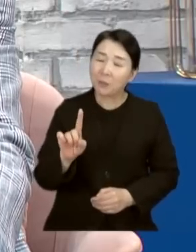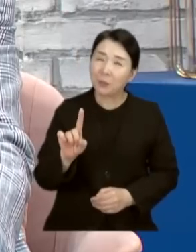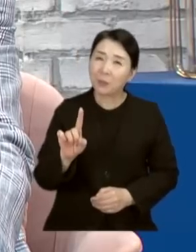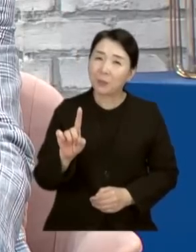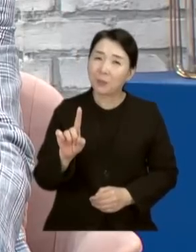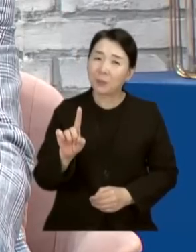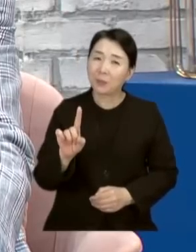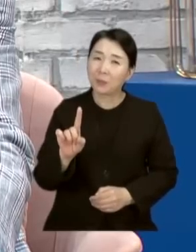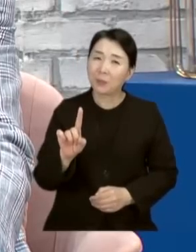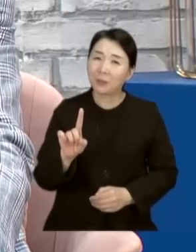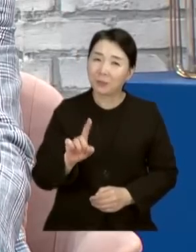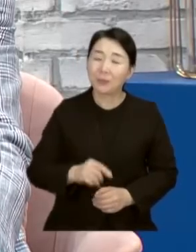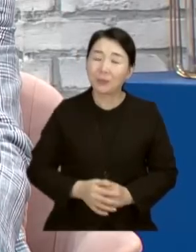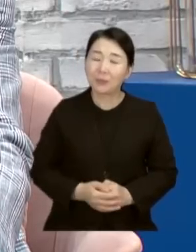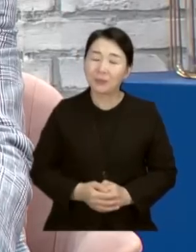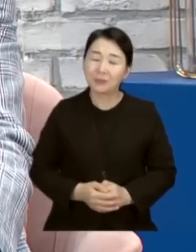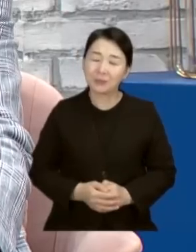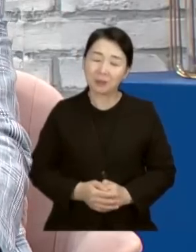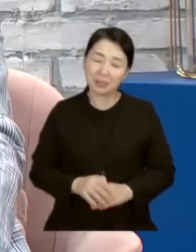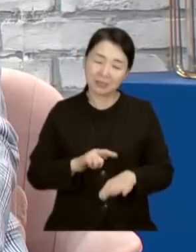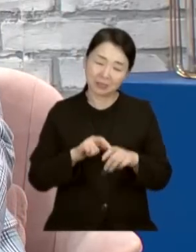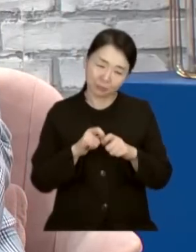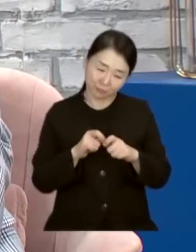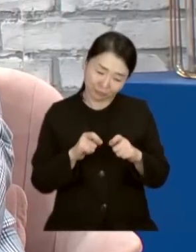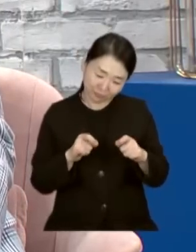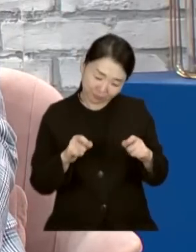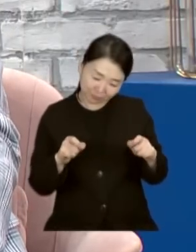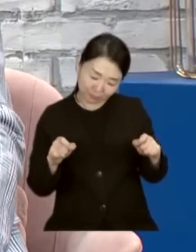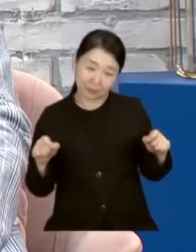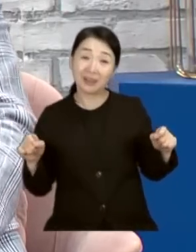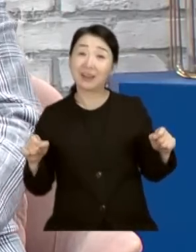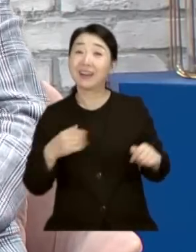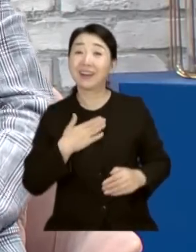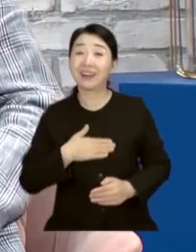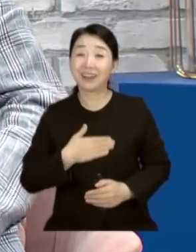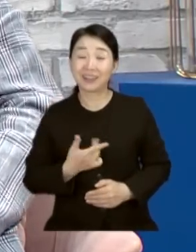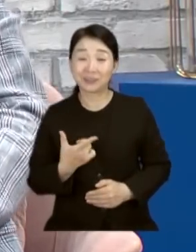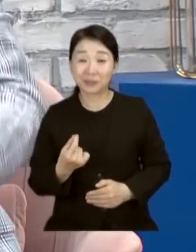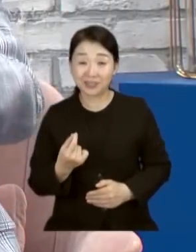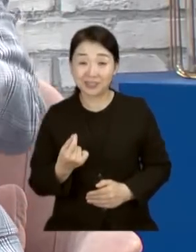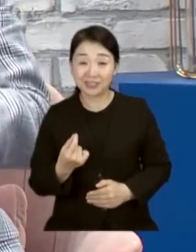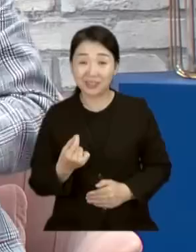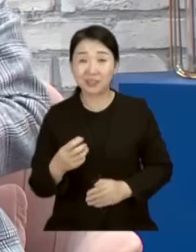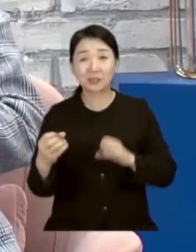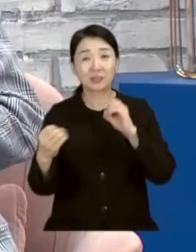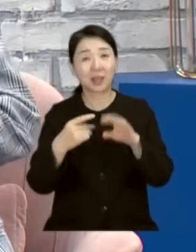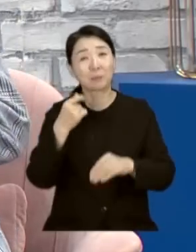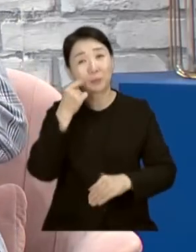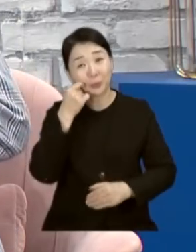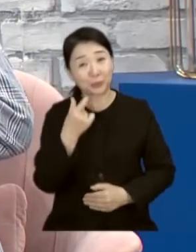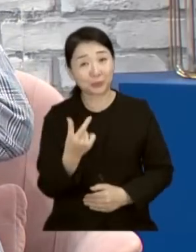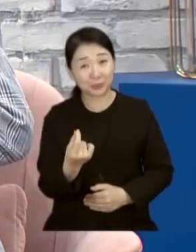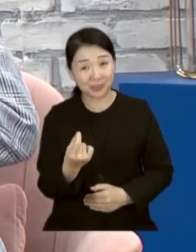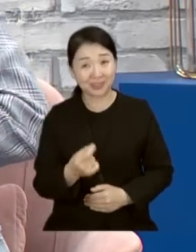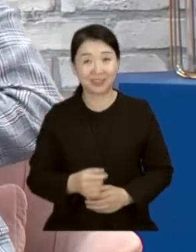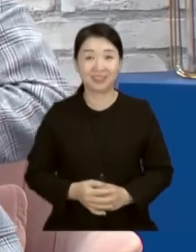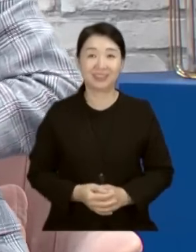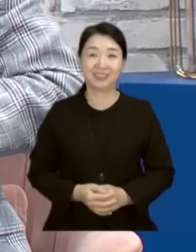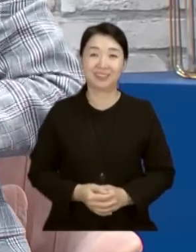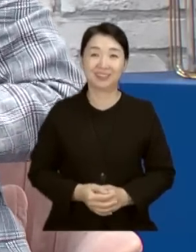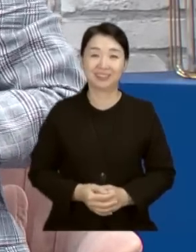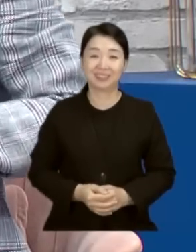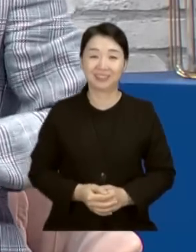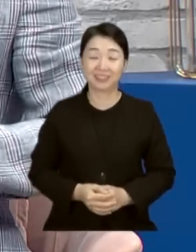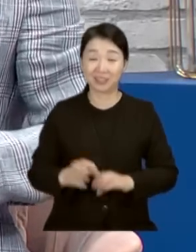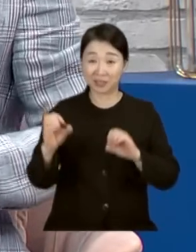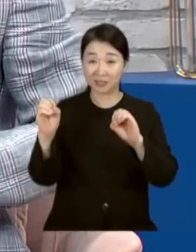정도면은 정말 얼마나 긴 시간을 우리 알잖아요, 그죠? 이게 바로 이런 답 못해요. 아, 그럼 네, 맞아요. 이게